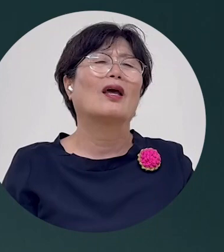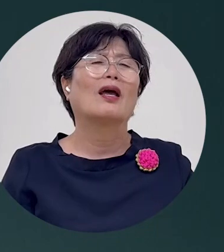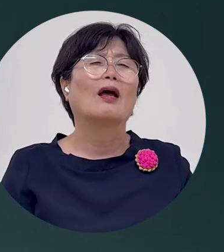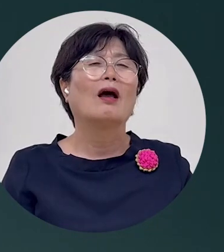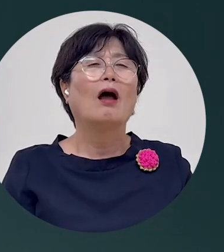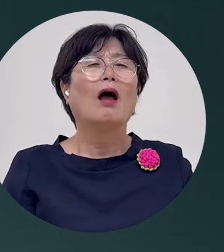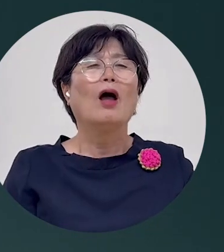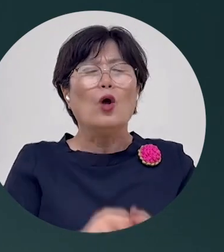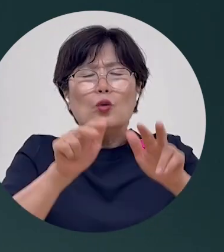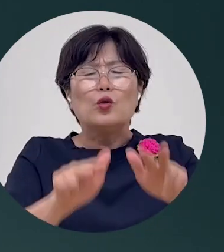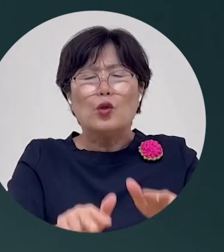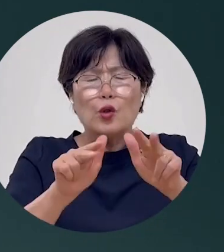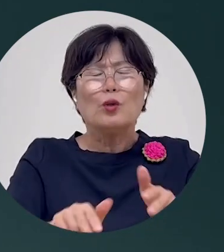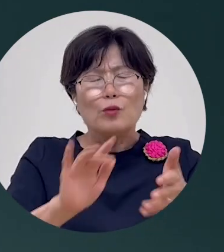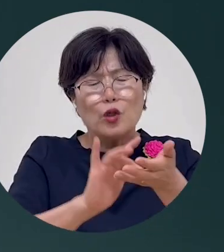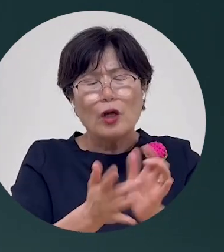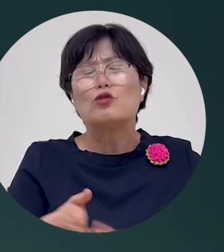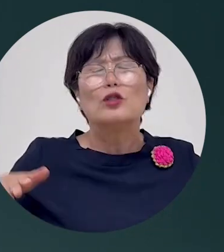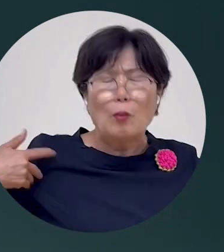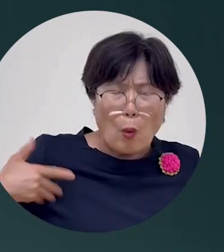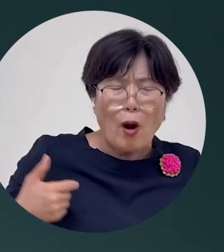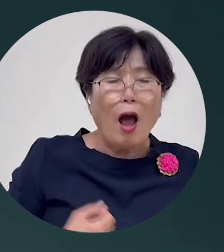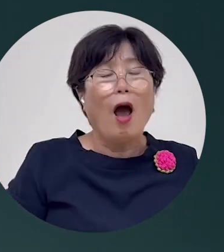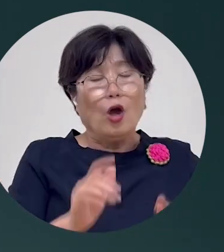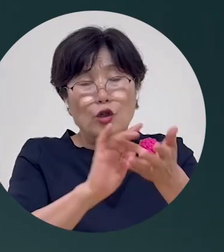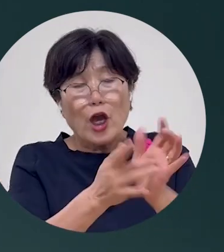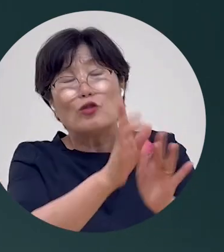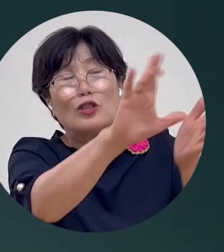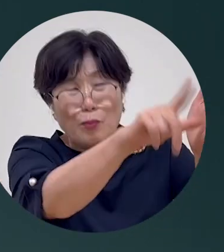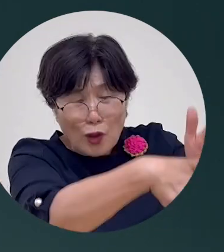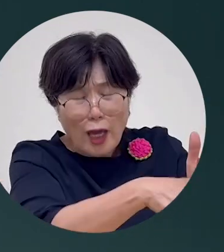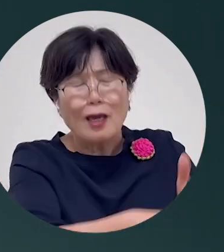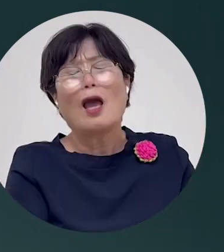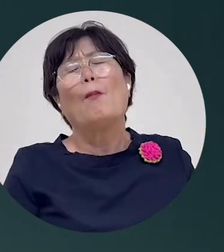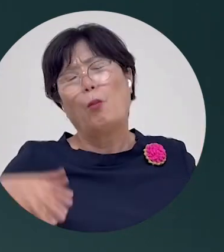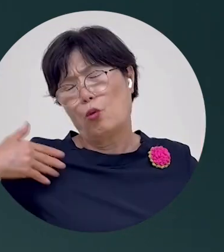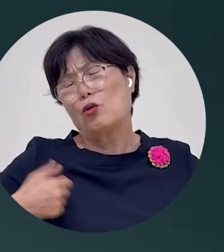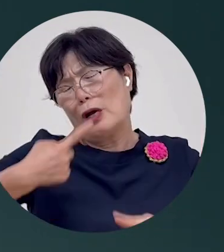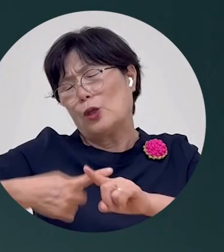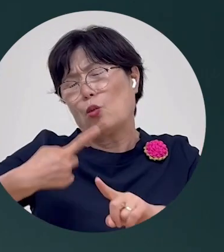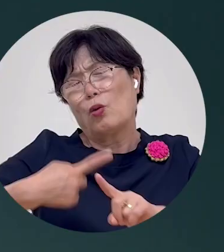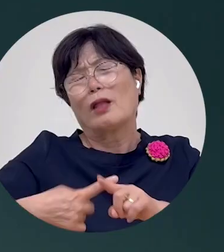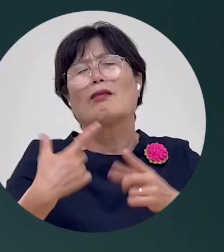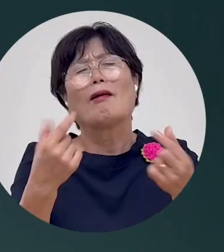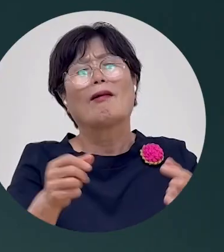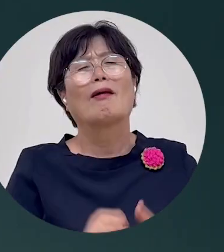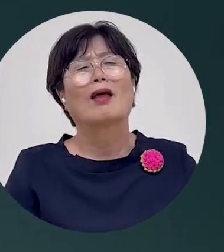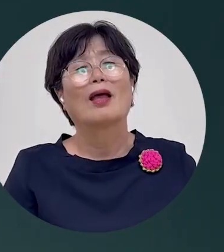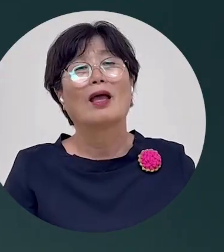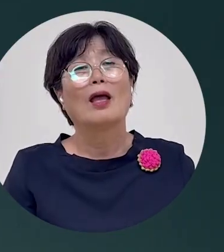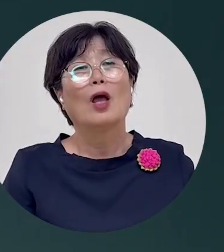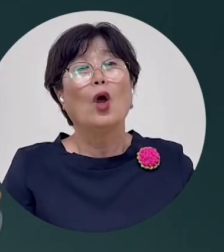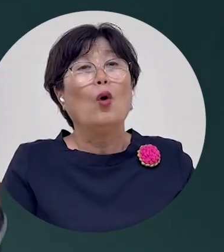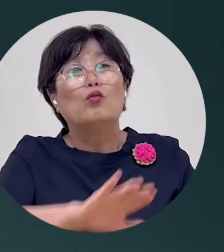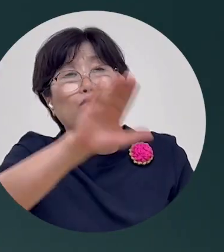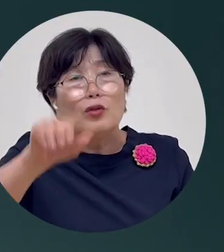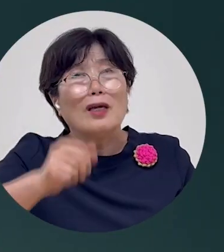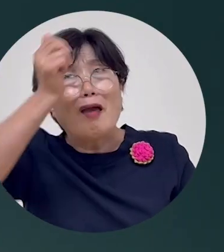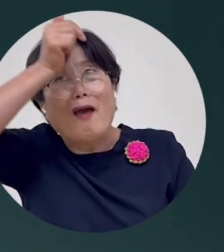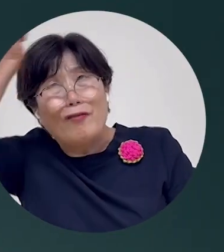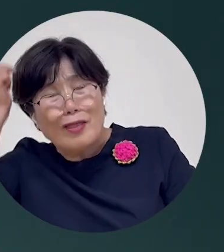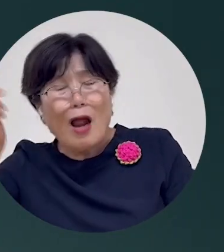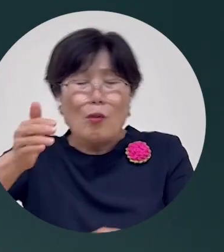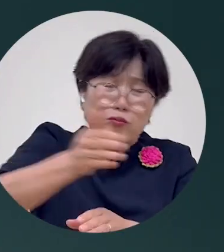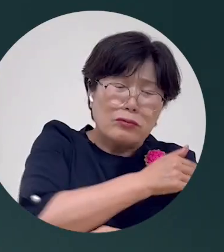뭐 지금 예수님 모르는 거나 예수님 당시에 모르는 거나 똑같아요. 잘 생각해 보십시오. 우리가 옛날부터 성경을 많이